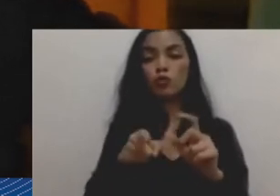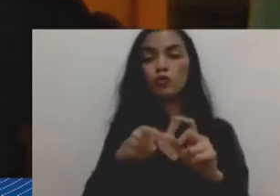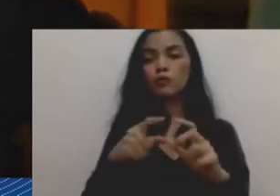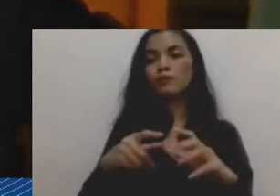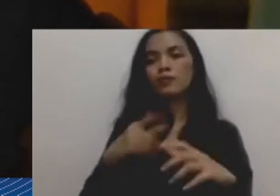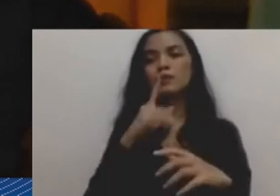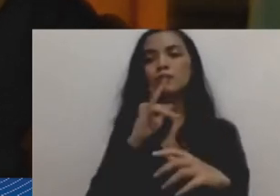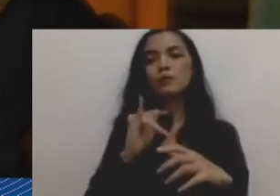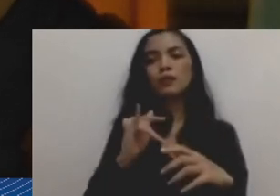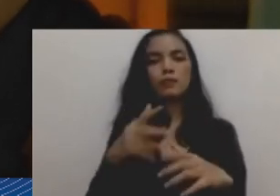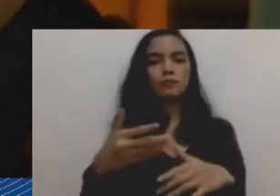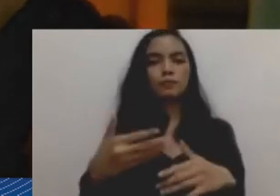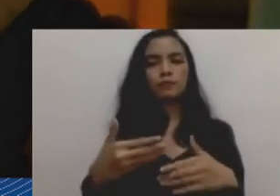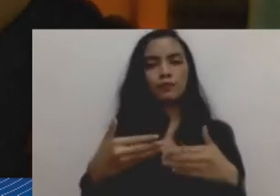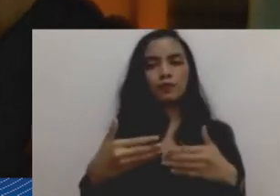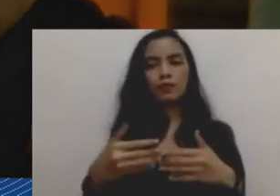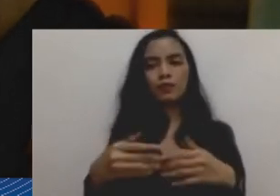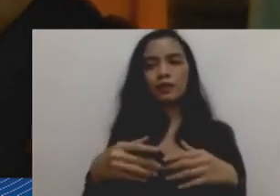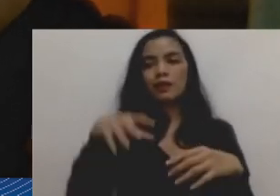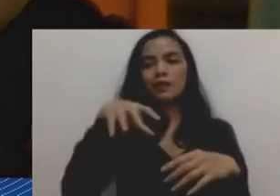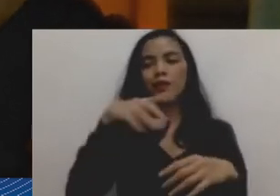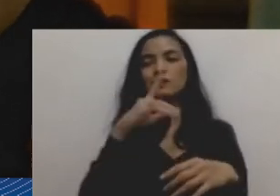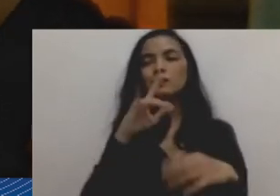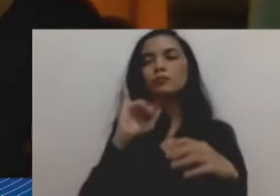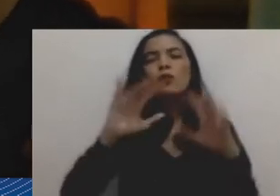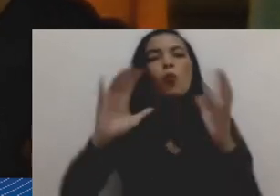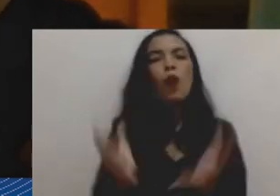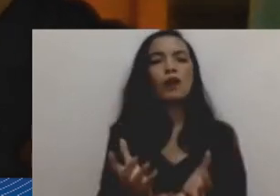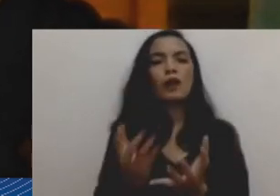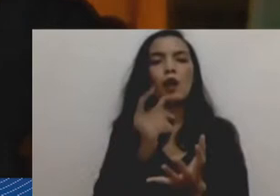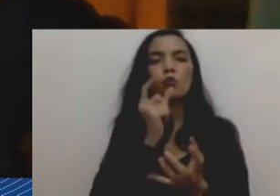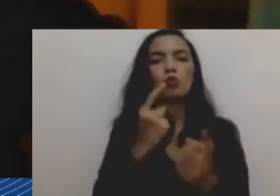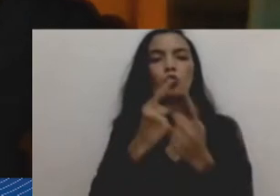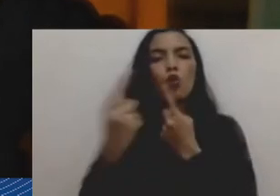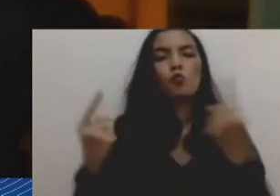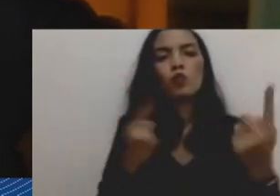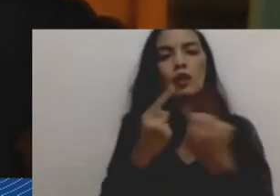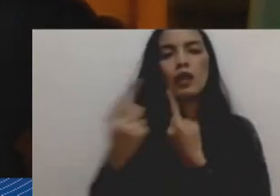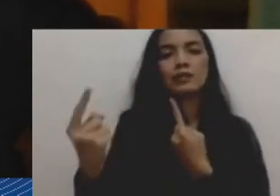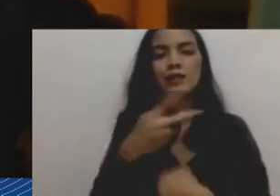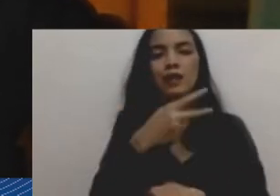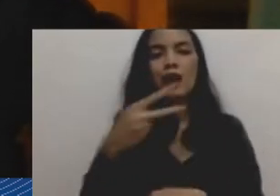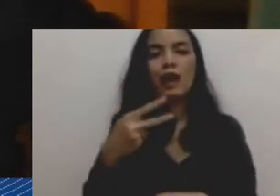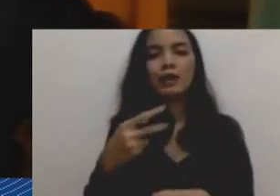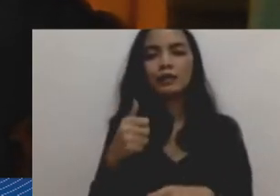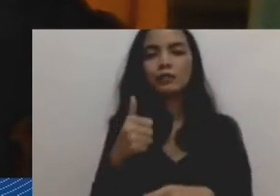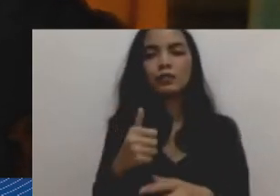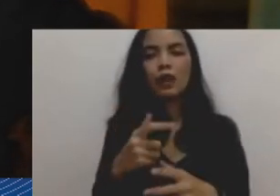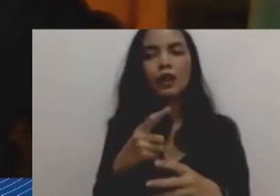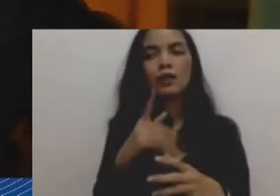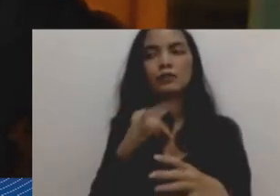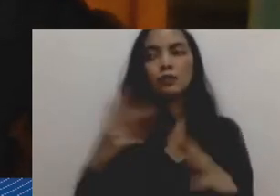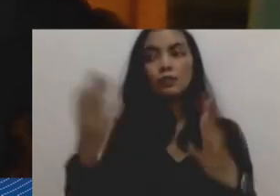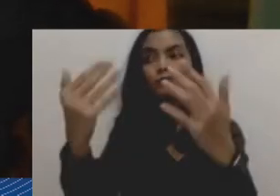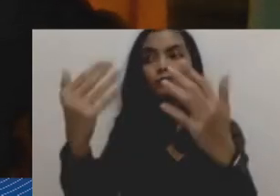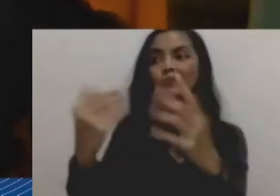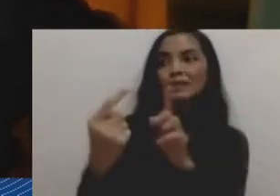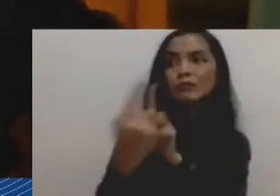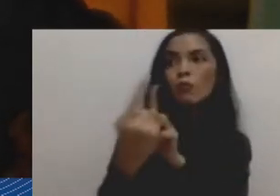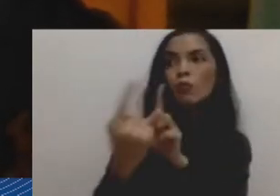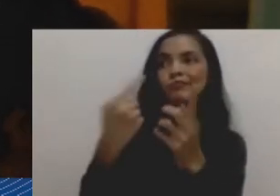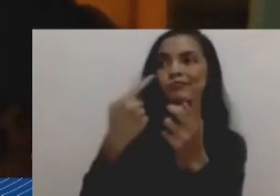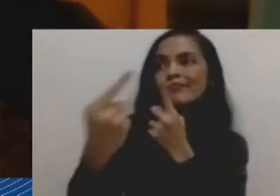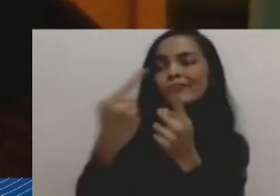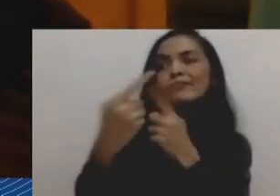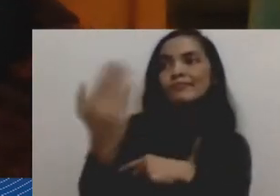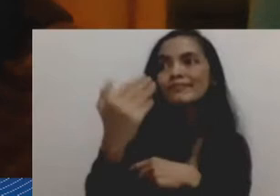komunikatif gitu ya. Dia ruang komunikasi yang menurut saya bisa jadi sangat membantu kita melakukan lobby-lobby di dalam parlemen dalam